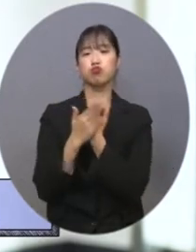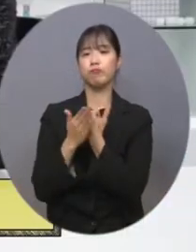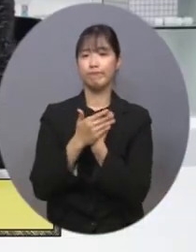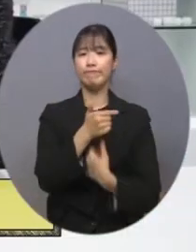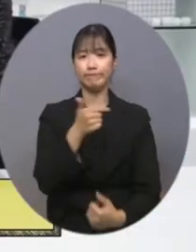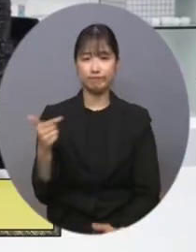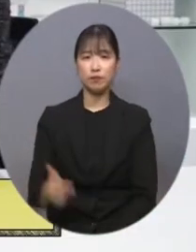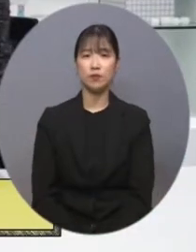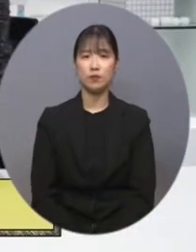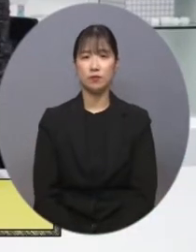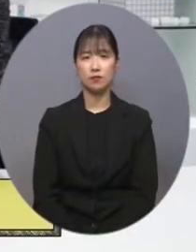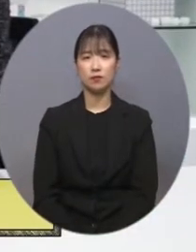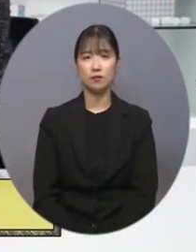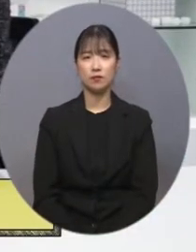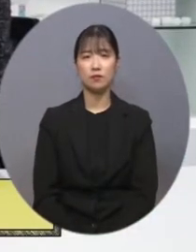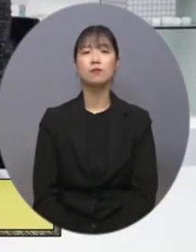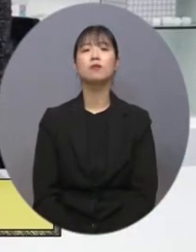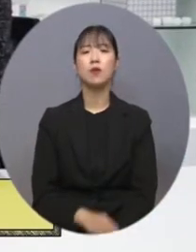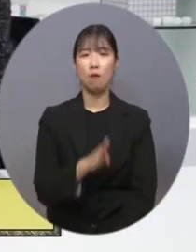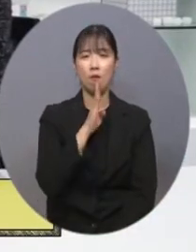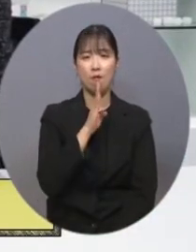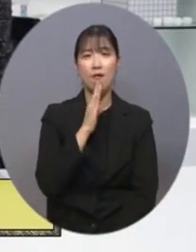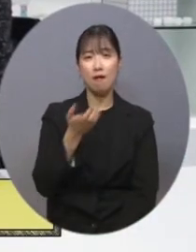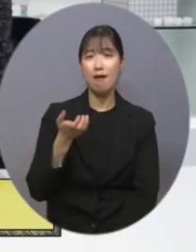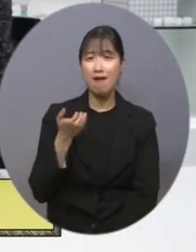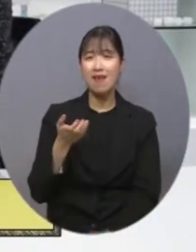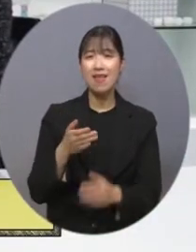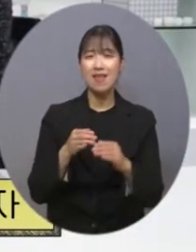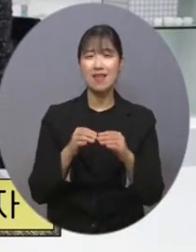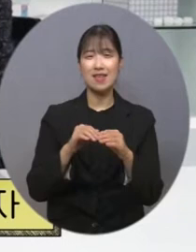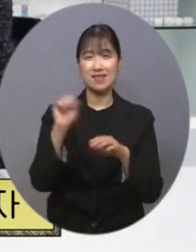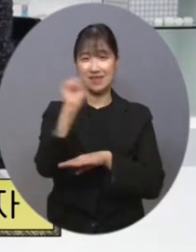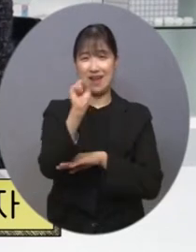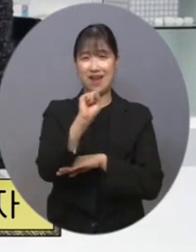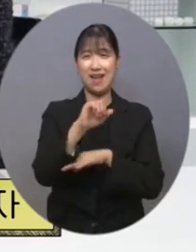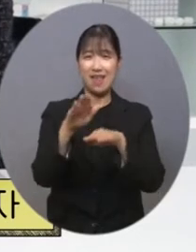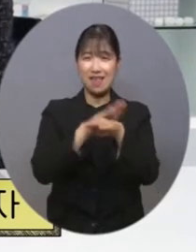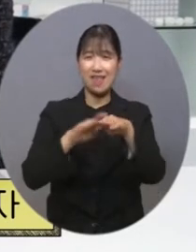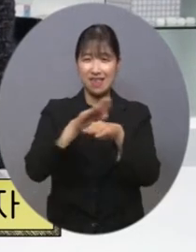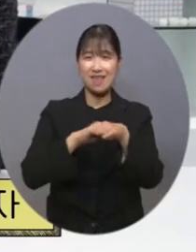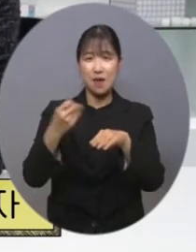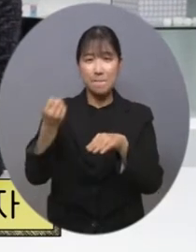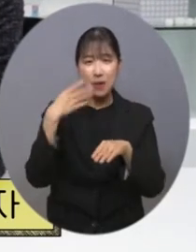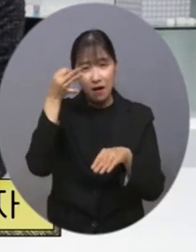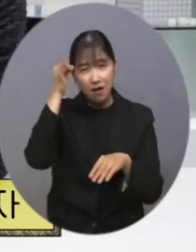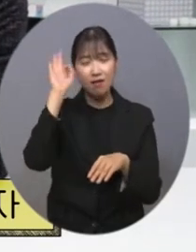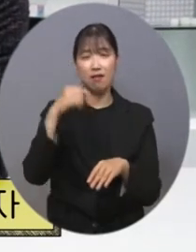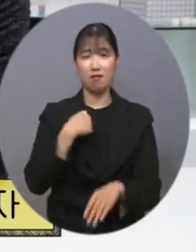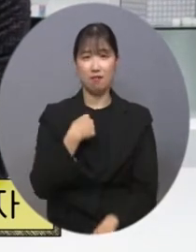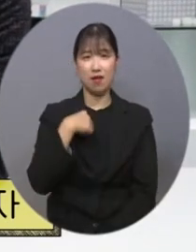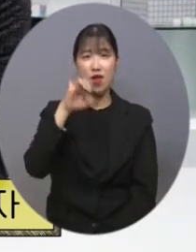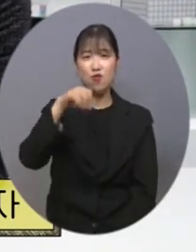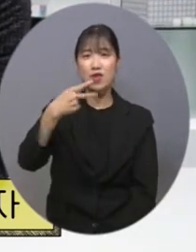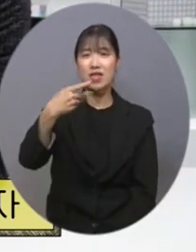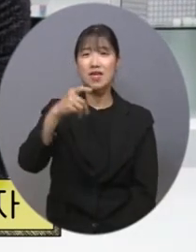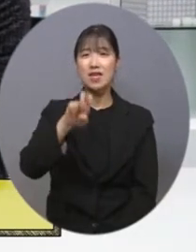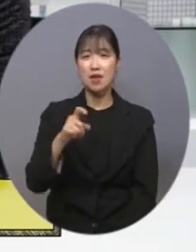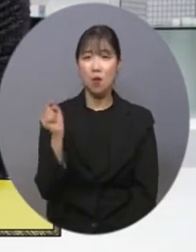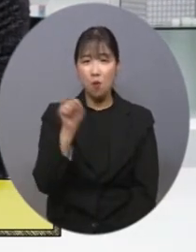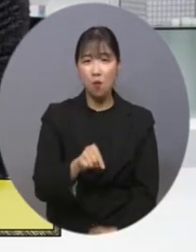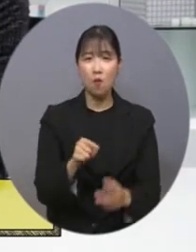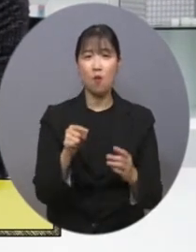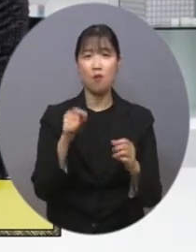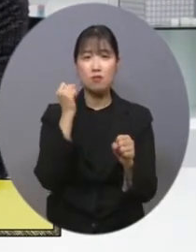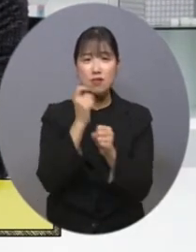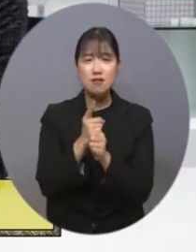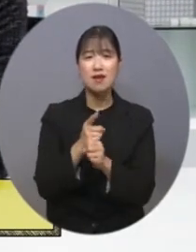같습니다. 정말 아까 안 그래도 세차장 방금 말씀해 주셔서 저희도 생각이 난 건데 네. 저희가 여기 위드림에 오자마자